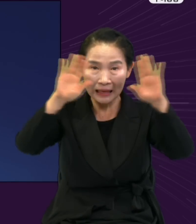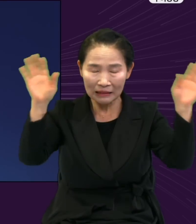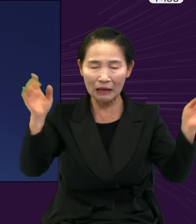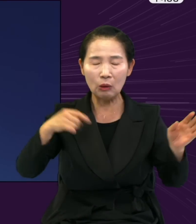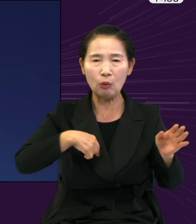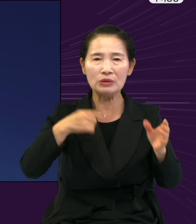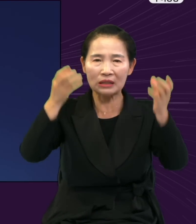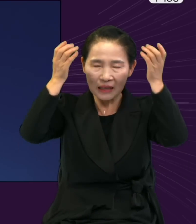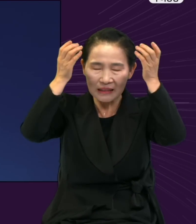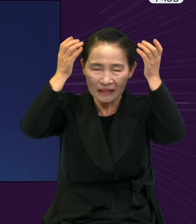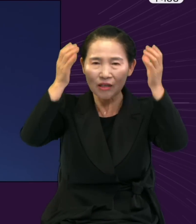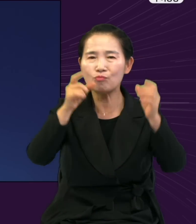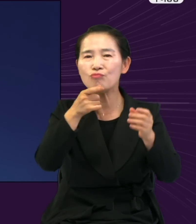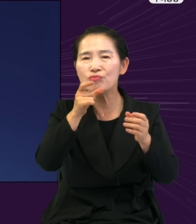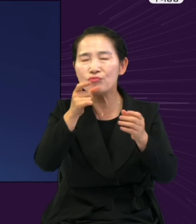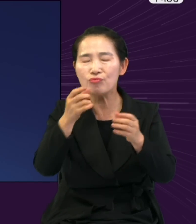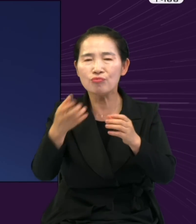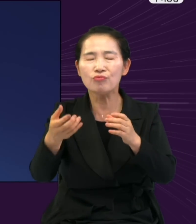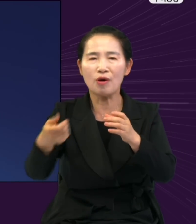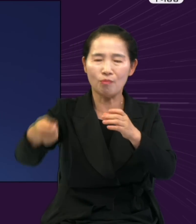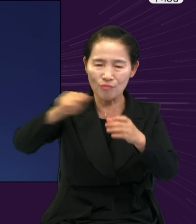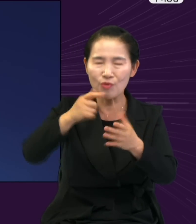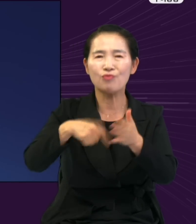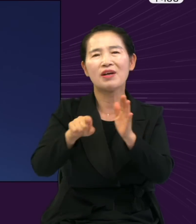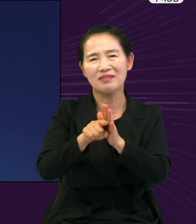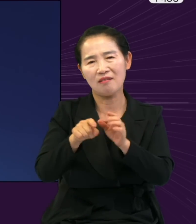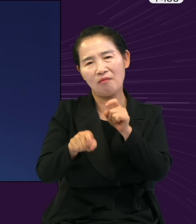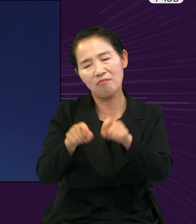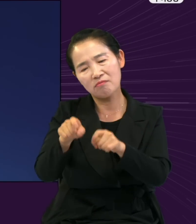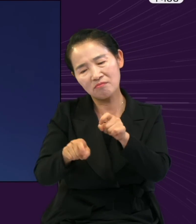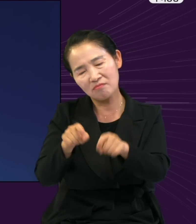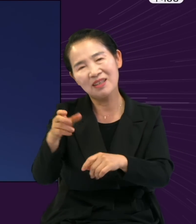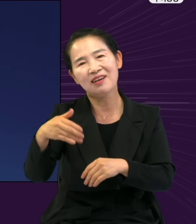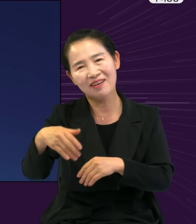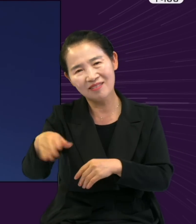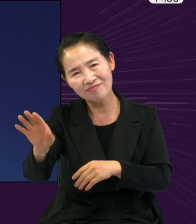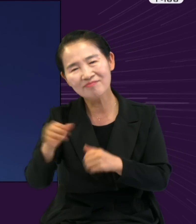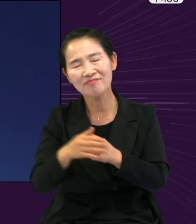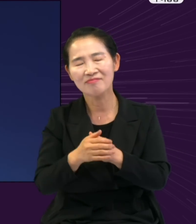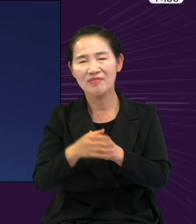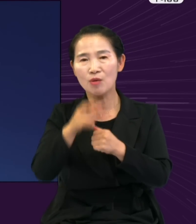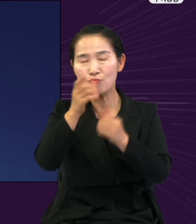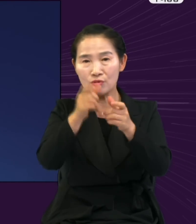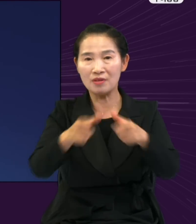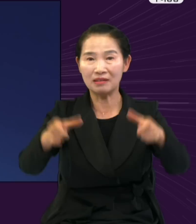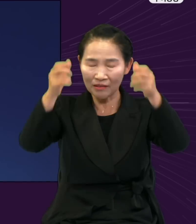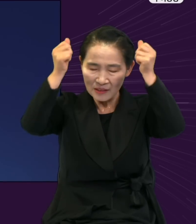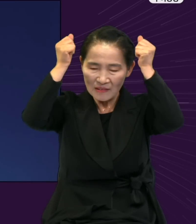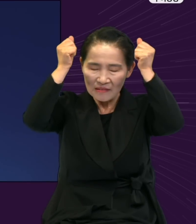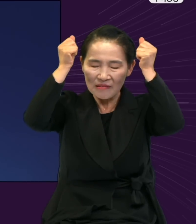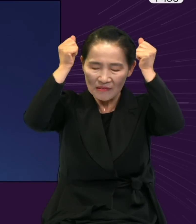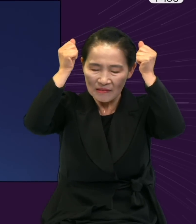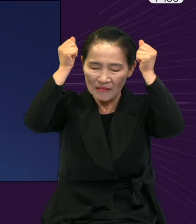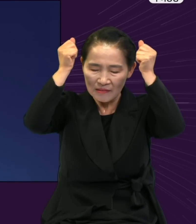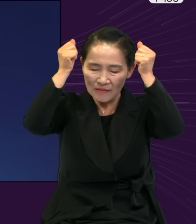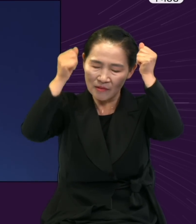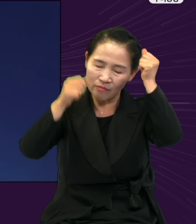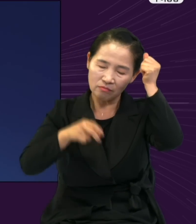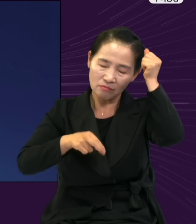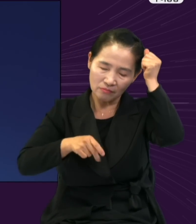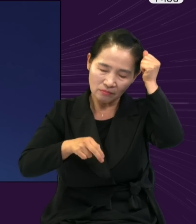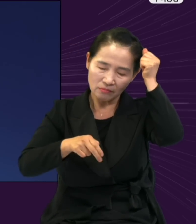우물로 나아가지 않았나 싶습니다. 물동이를 들고 그 우물가로 나아가며 그녀는 어떤 생각을